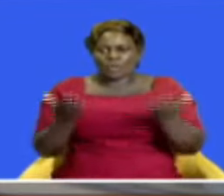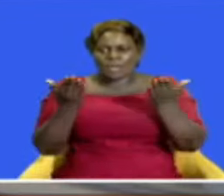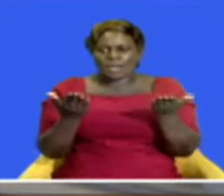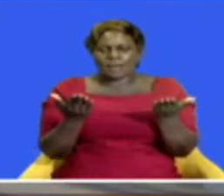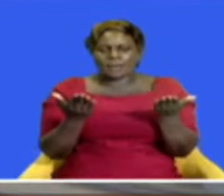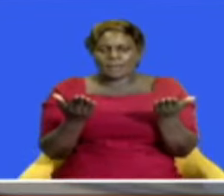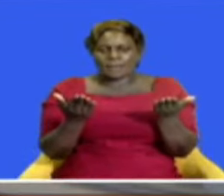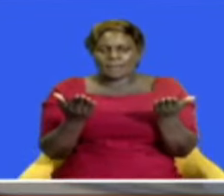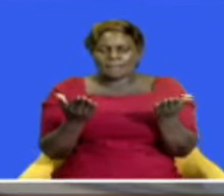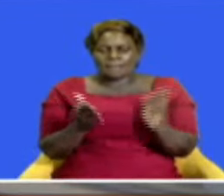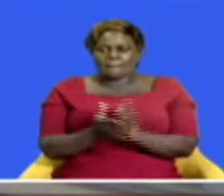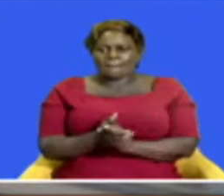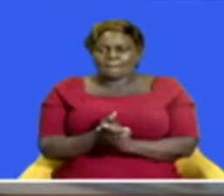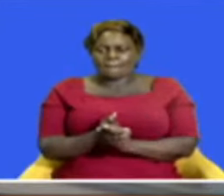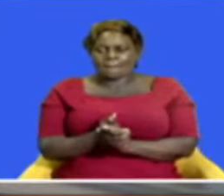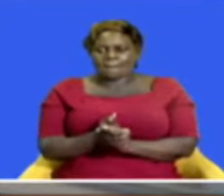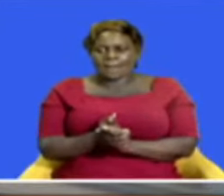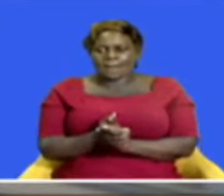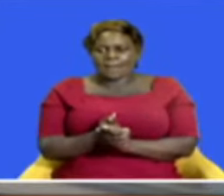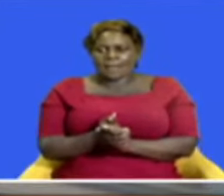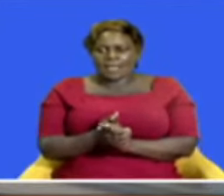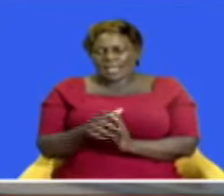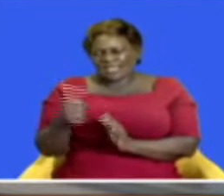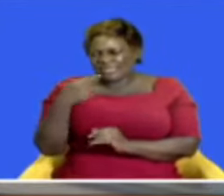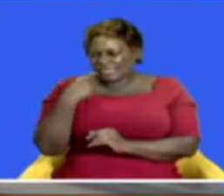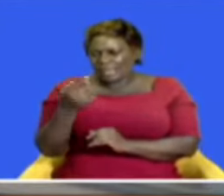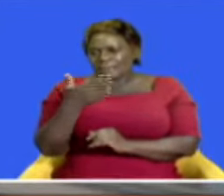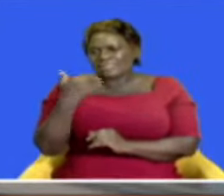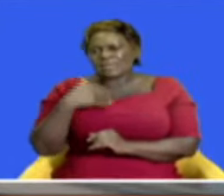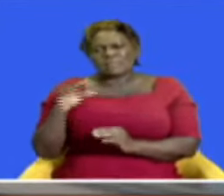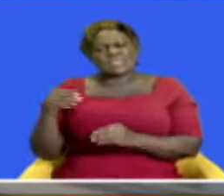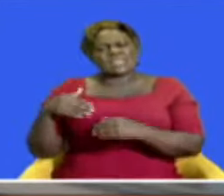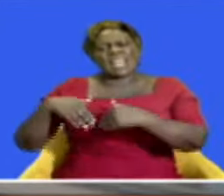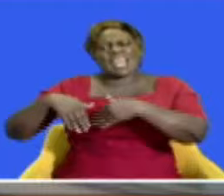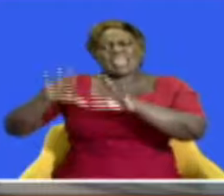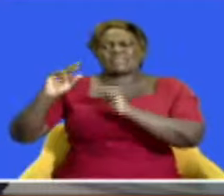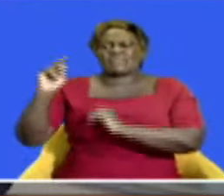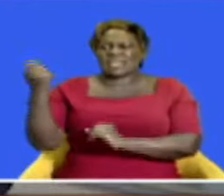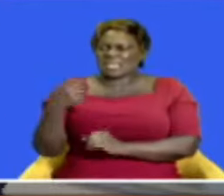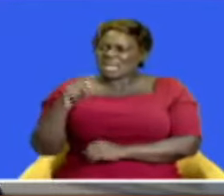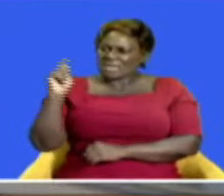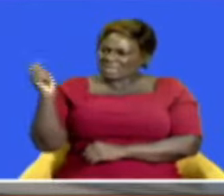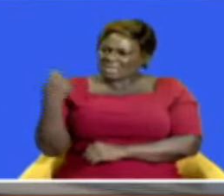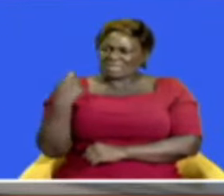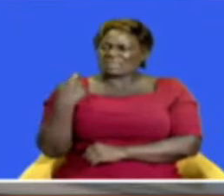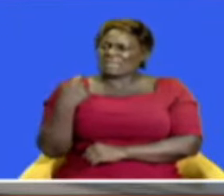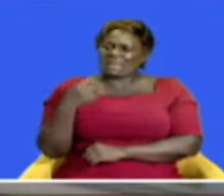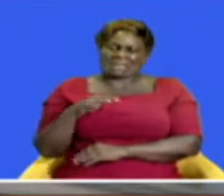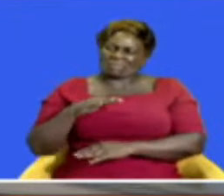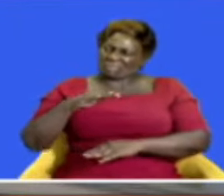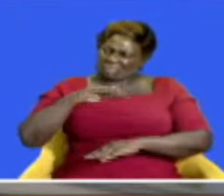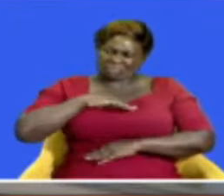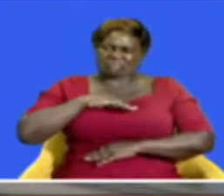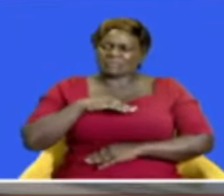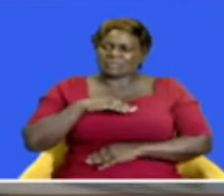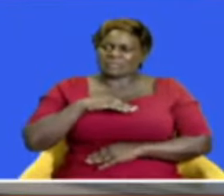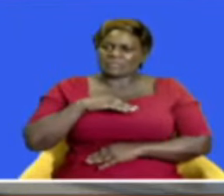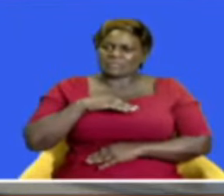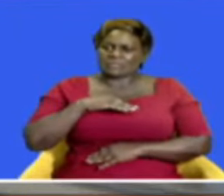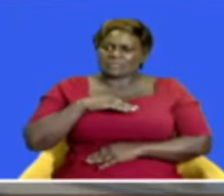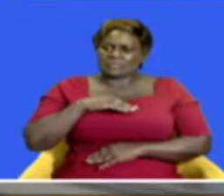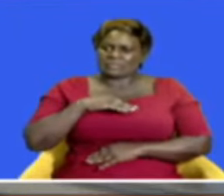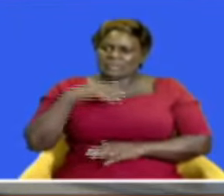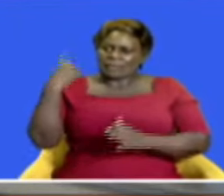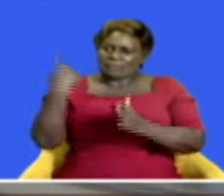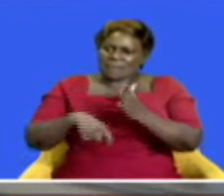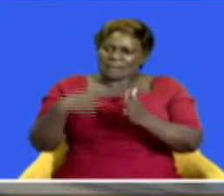Mutua Musau Mwoka wa Makueni. Mwingine anasema heri ni hame Kenya kwa sababu nimeona Kenya imenitosha. Mwingine anasema transaction